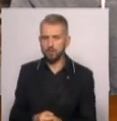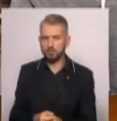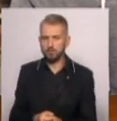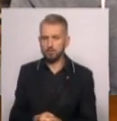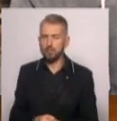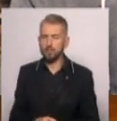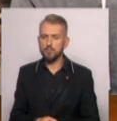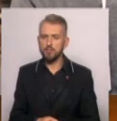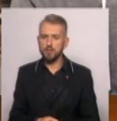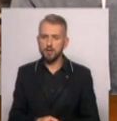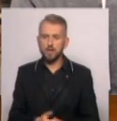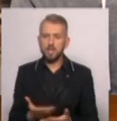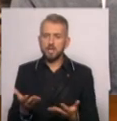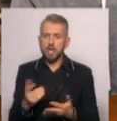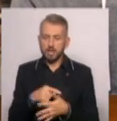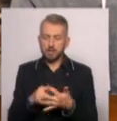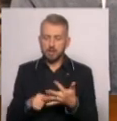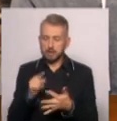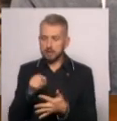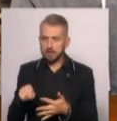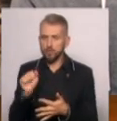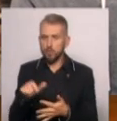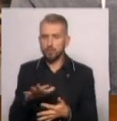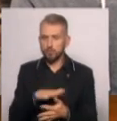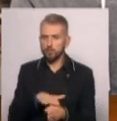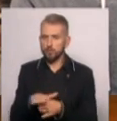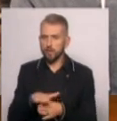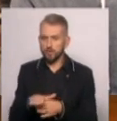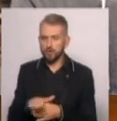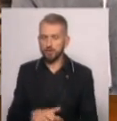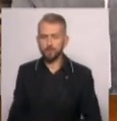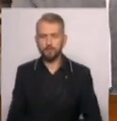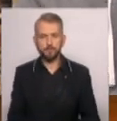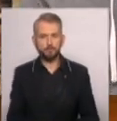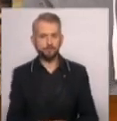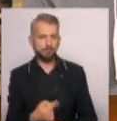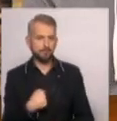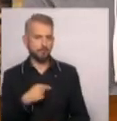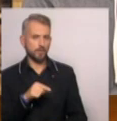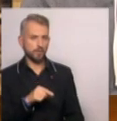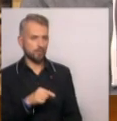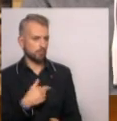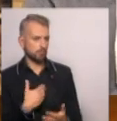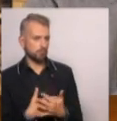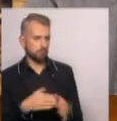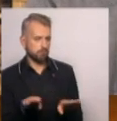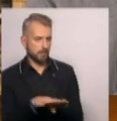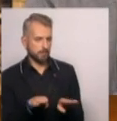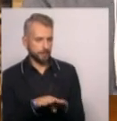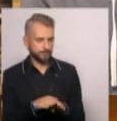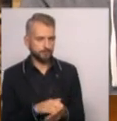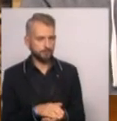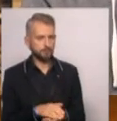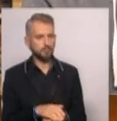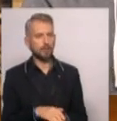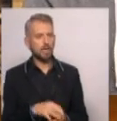до кінця? І які з них можуть бути дійсно впроваджені по факту? Ну, я тут проведу аналогію чи згадаю